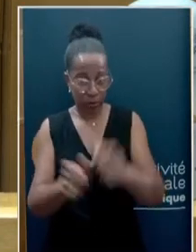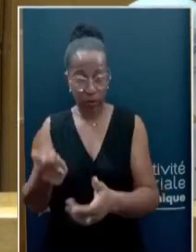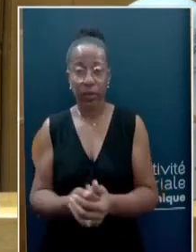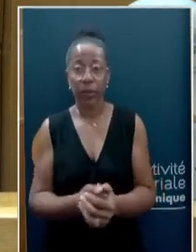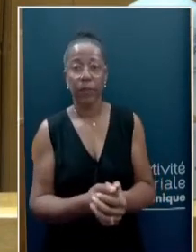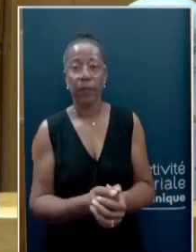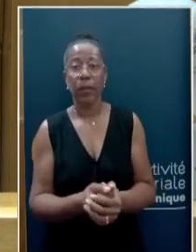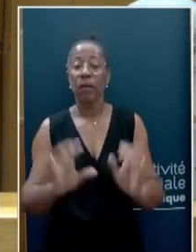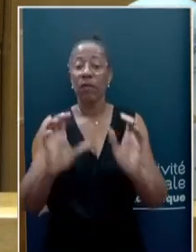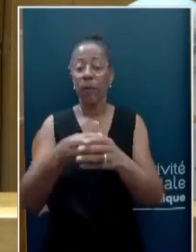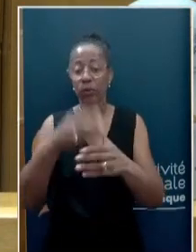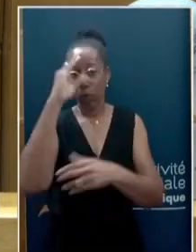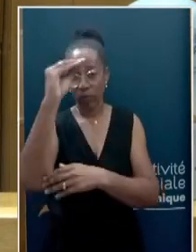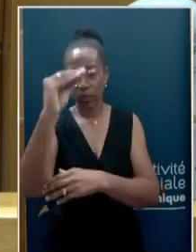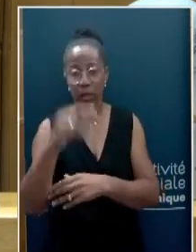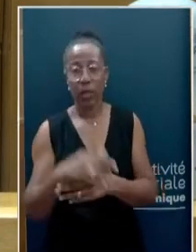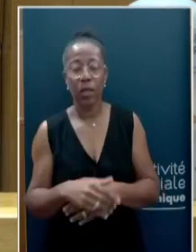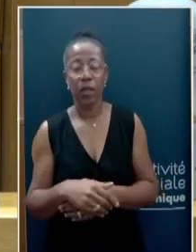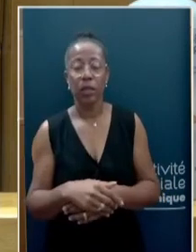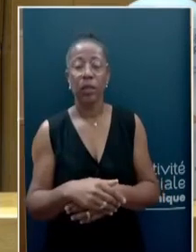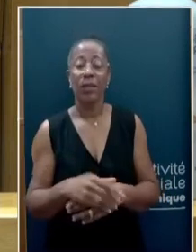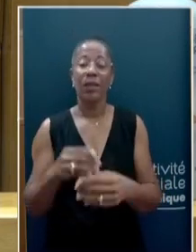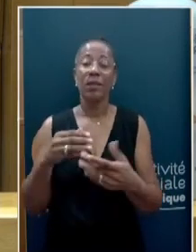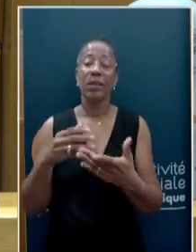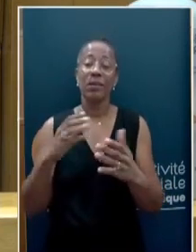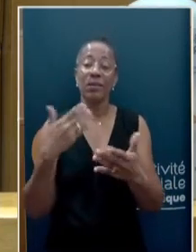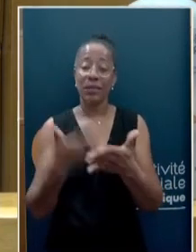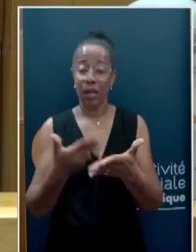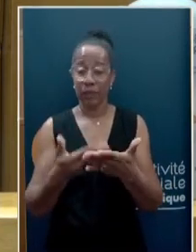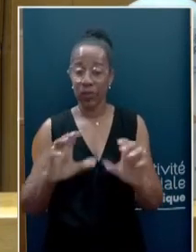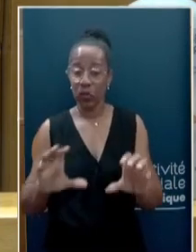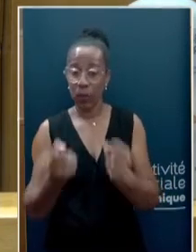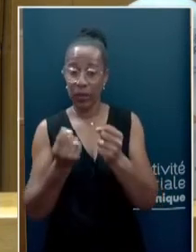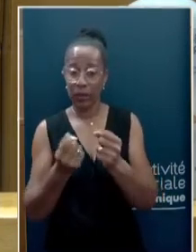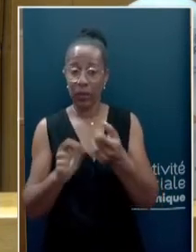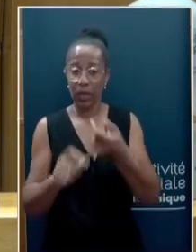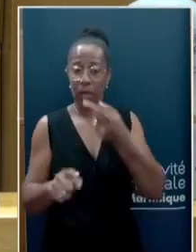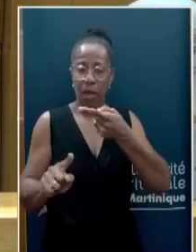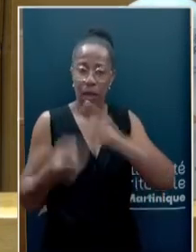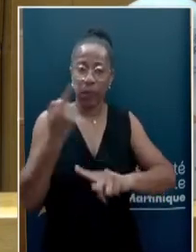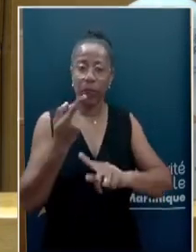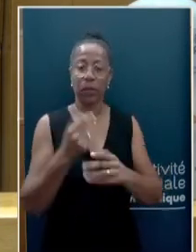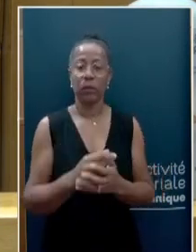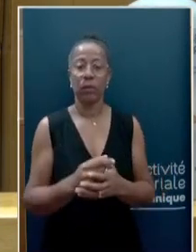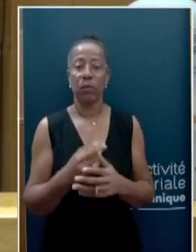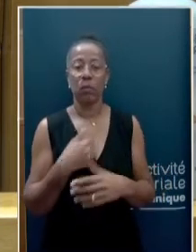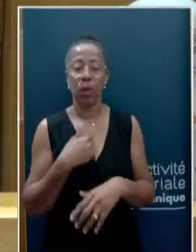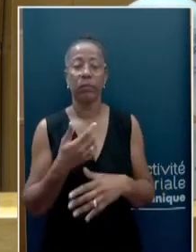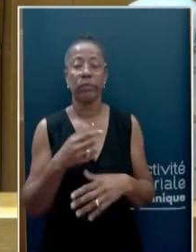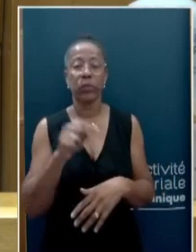La formation professionnelle est une compétence majeure. J'ai eu à déplorer